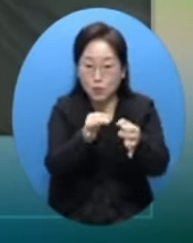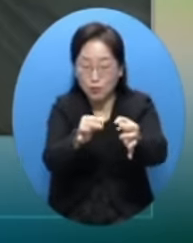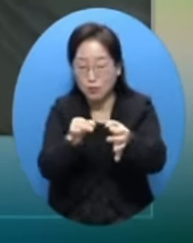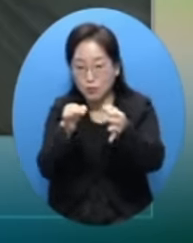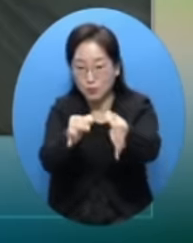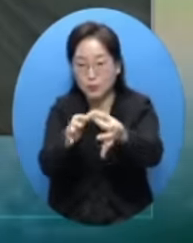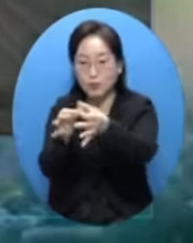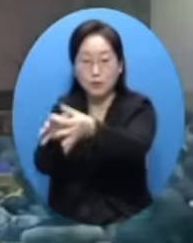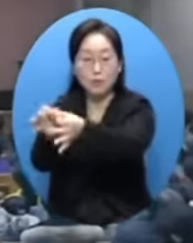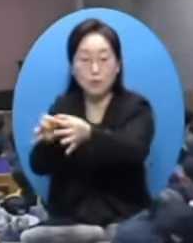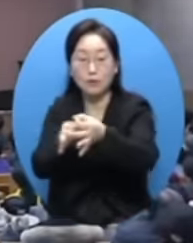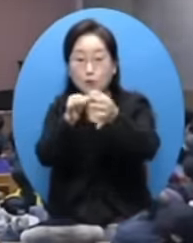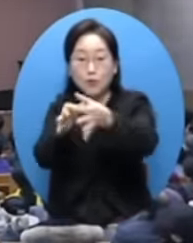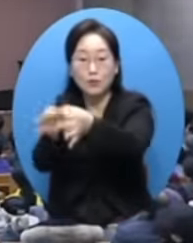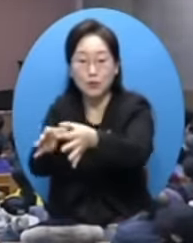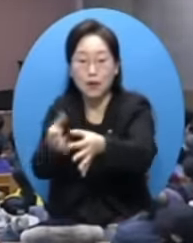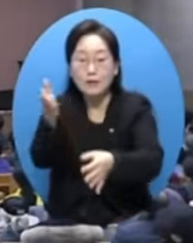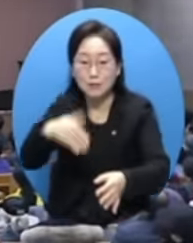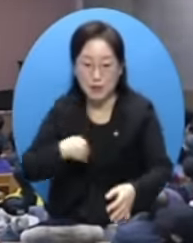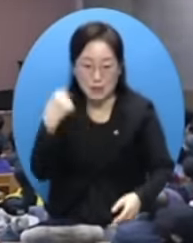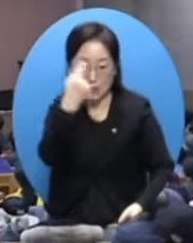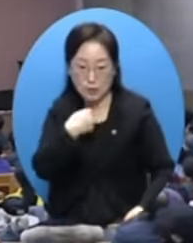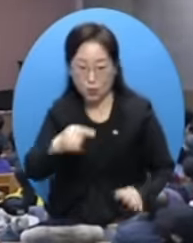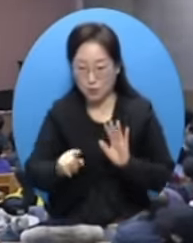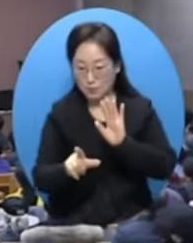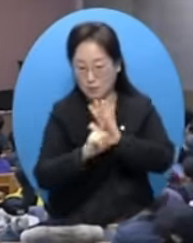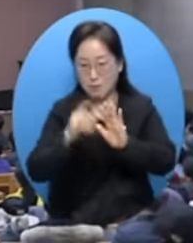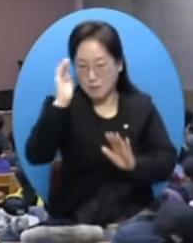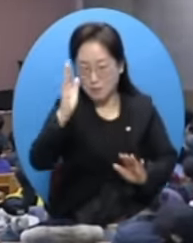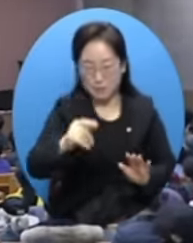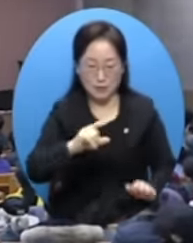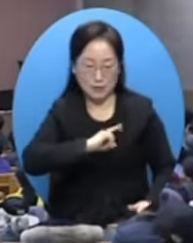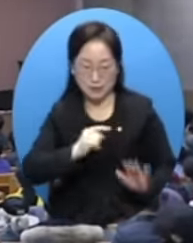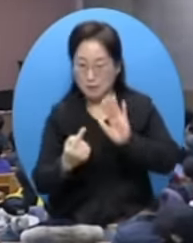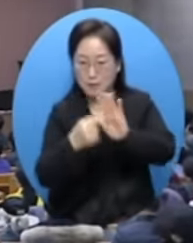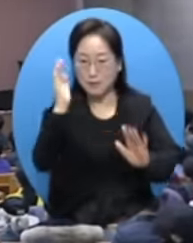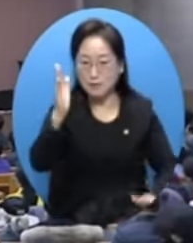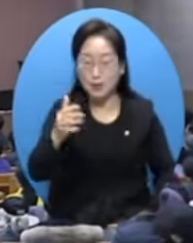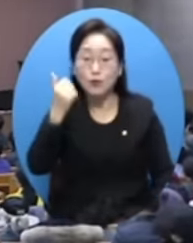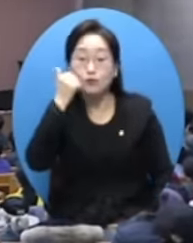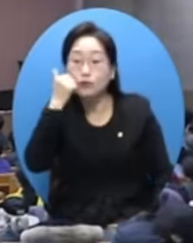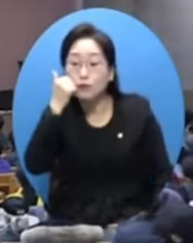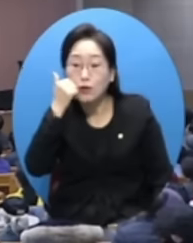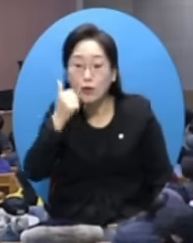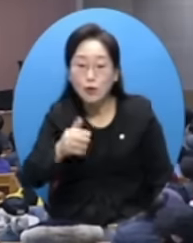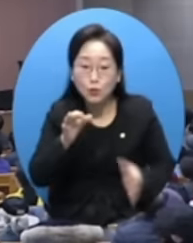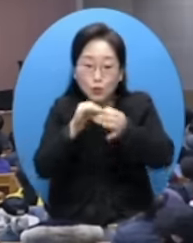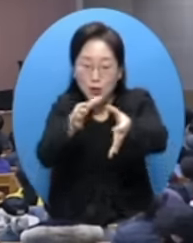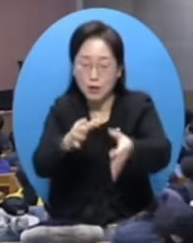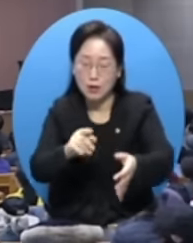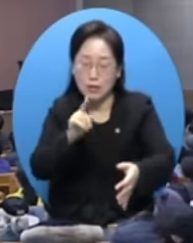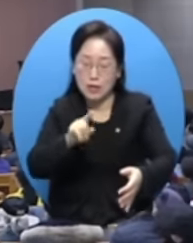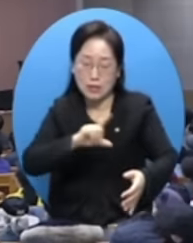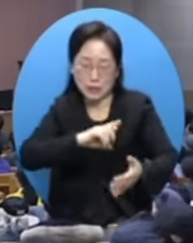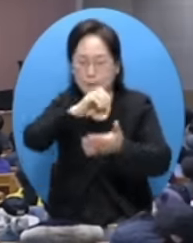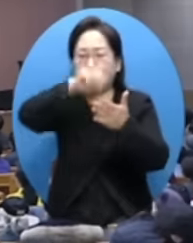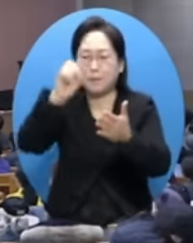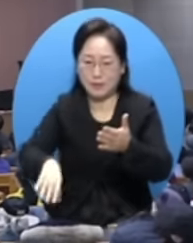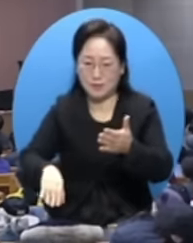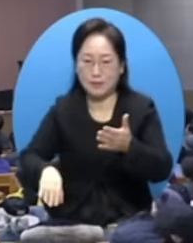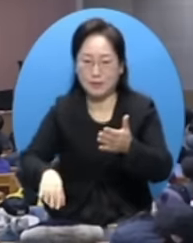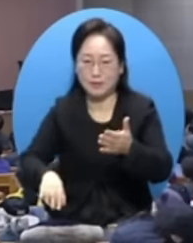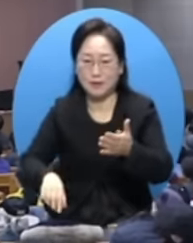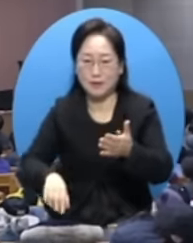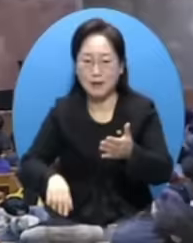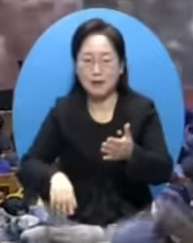기부하면서 절대 자기 이름을 밝히지 못하게 했습니다 누구도 누가이 돈을 보내는지 몰랐습니다 이름을 밝히지 않고